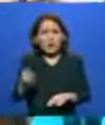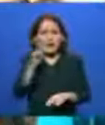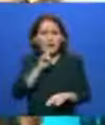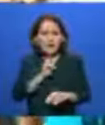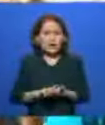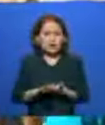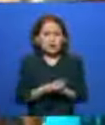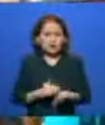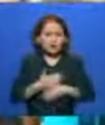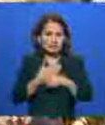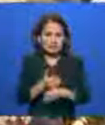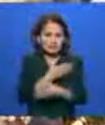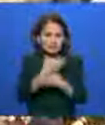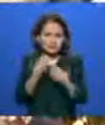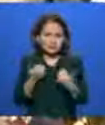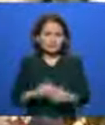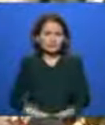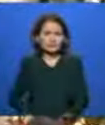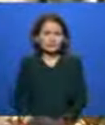жүзеге аспады.